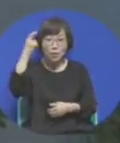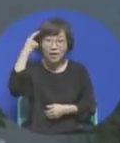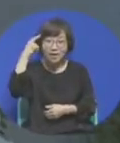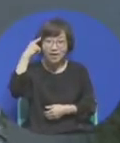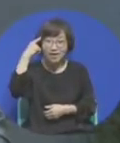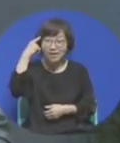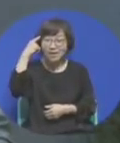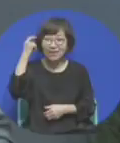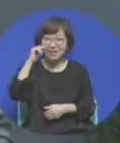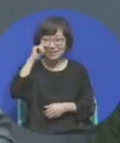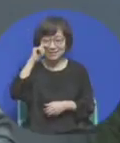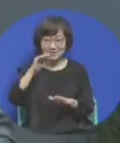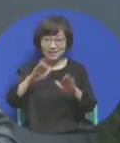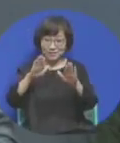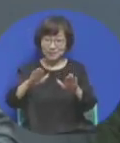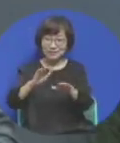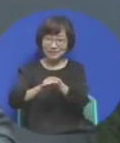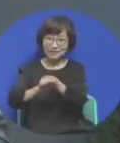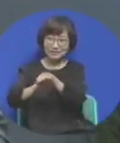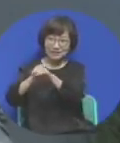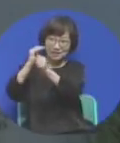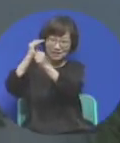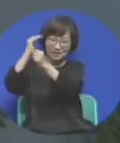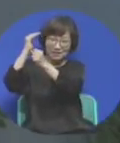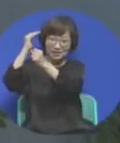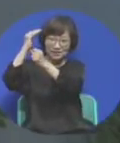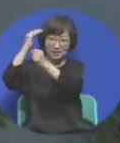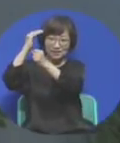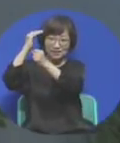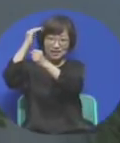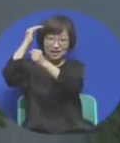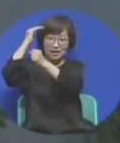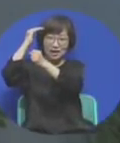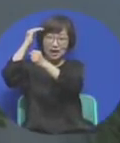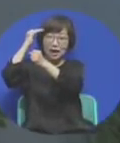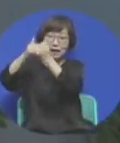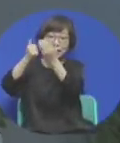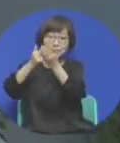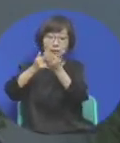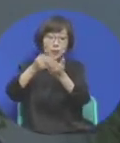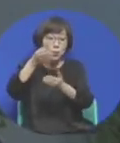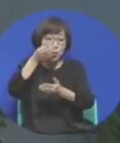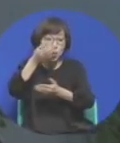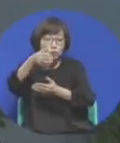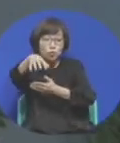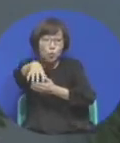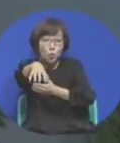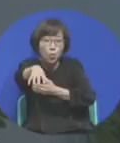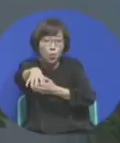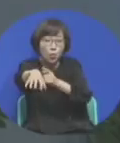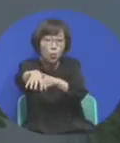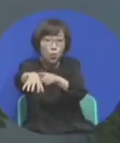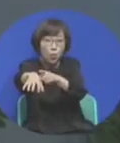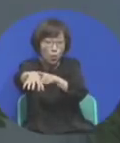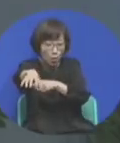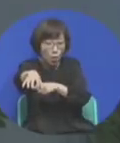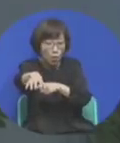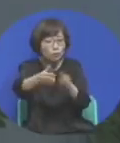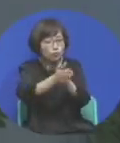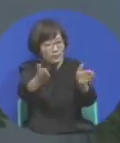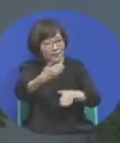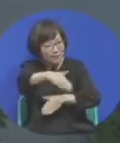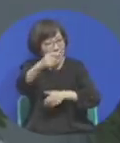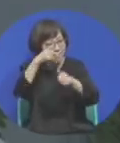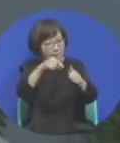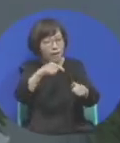하나님께서 준비하신 그 길로 가라고 하는데 뭡니까? 미래에 대한 대비입니다. And what is